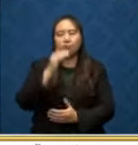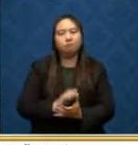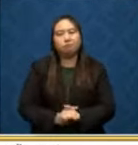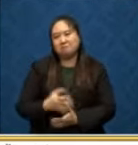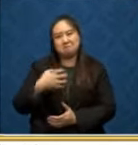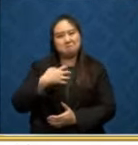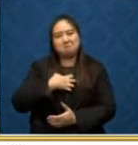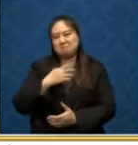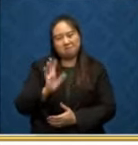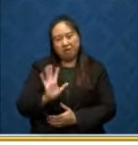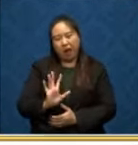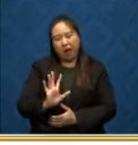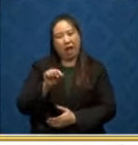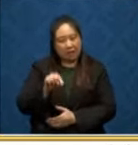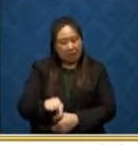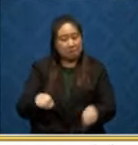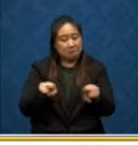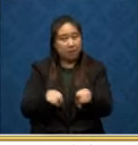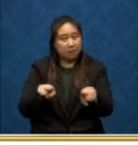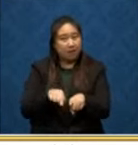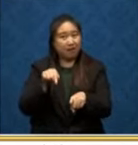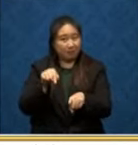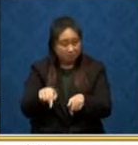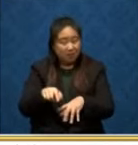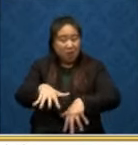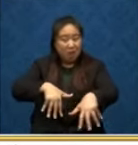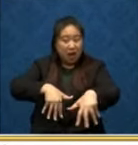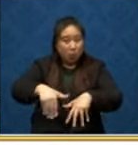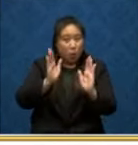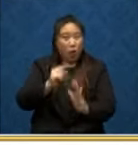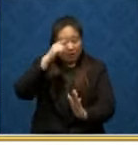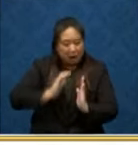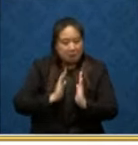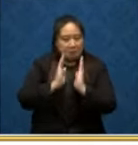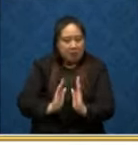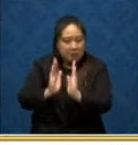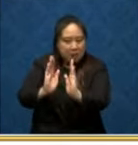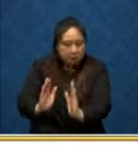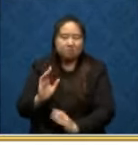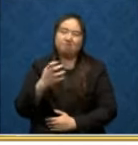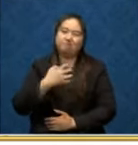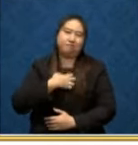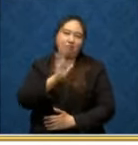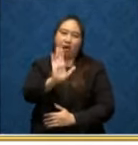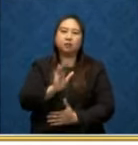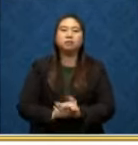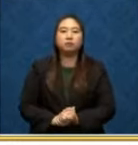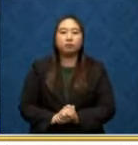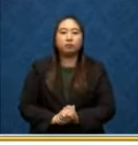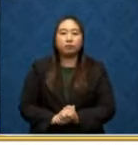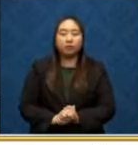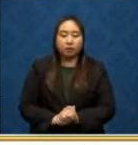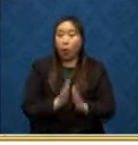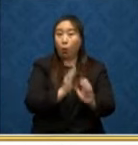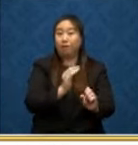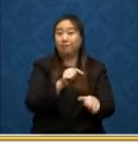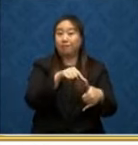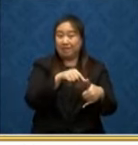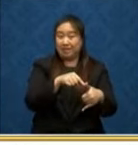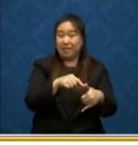สุขนาตกรรมแบบนี้เกิดขึ้นกับประชาคมประชาชนคนไทยอีกเพื่อนร่วมงานของผู้ก่อเหตุนะครับ